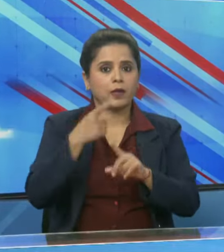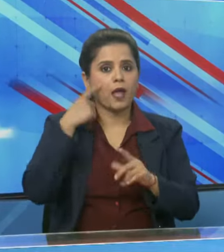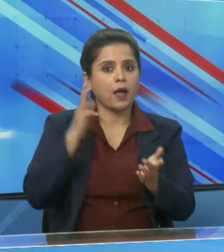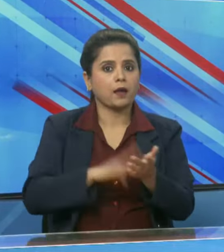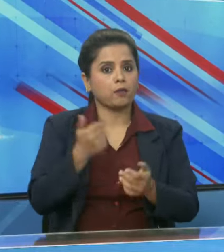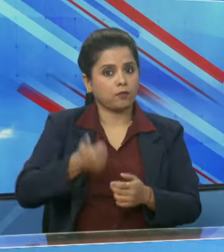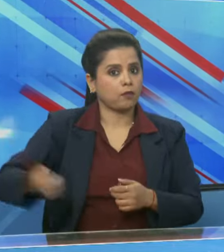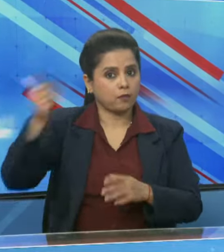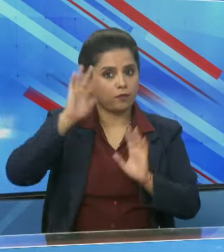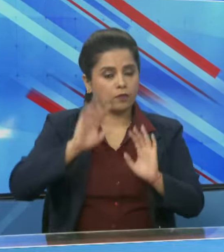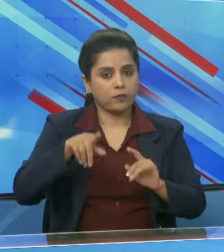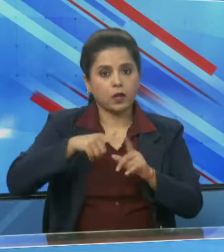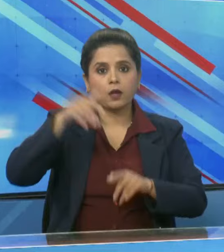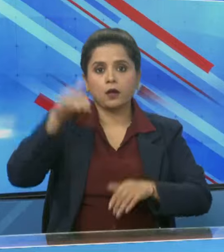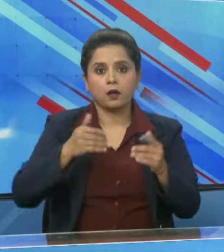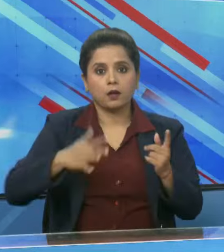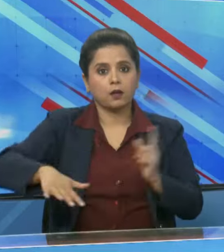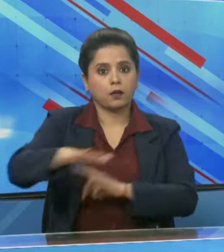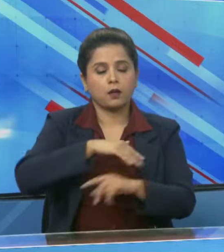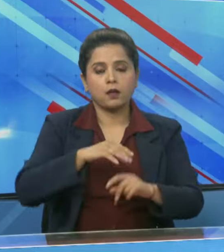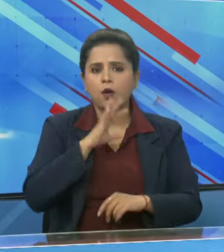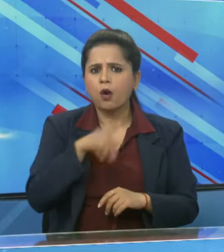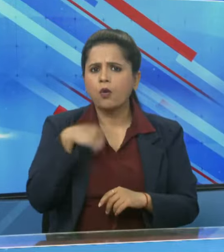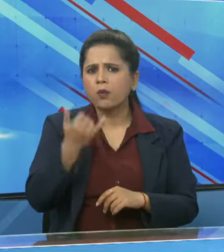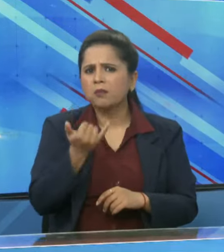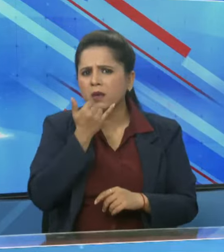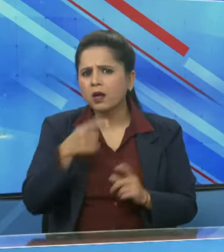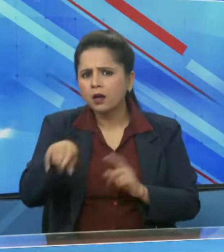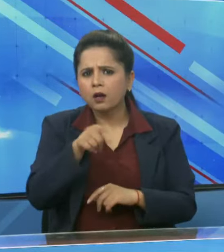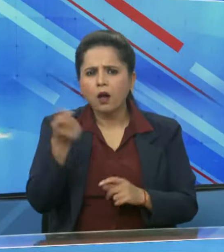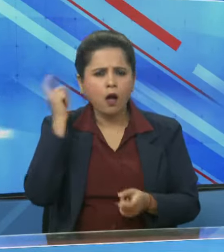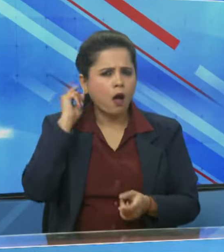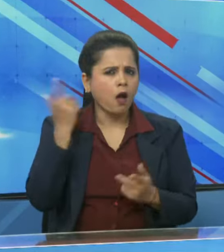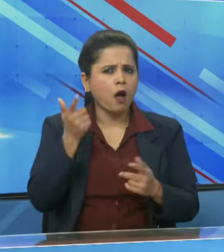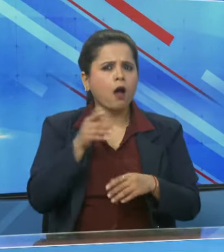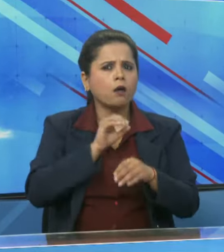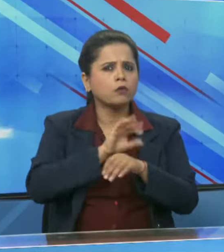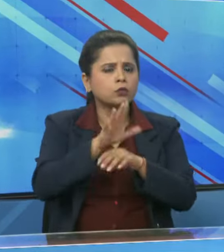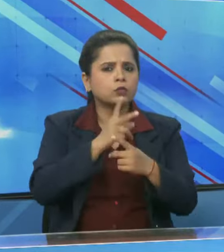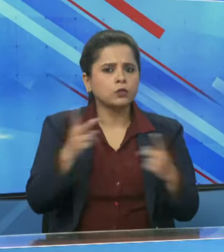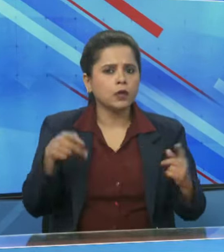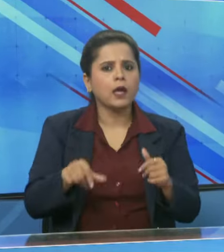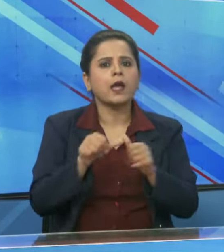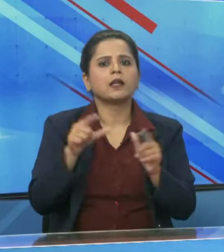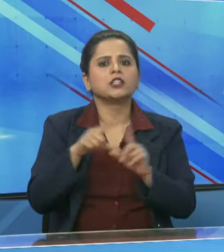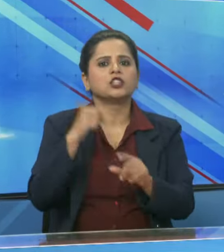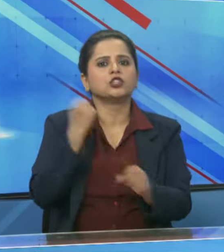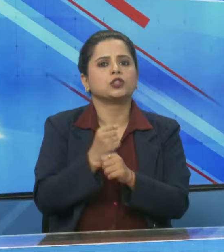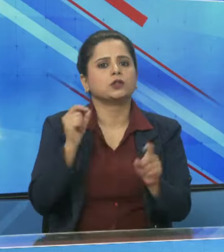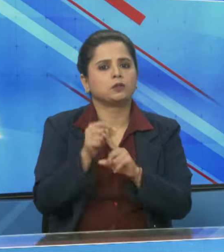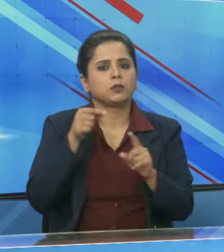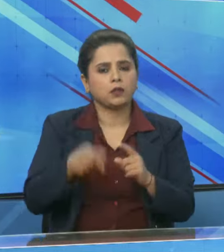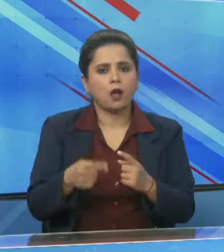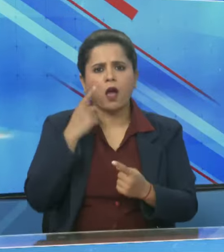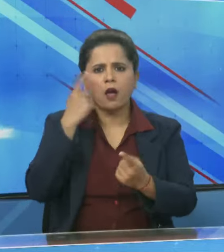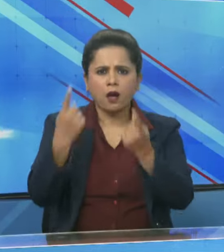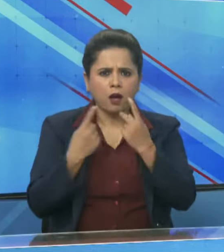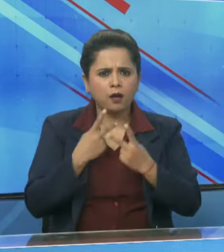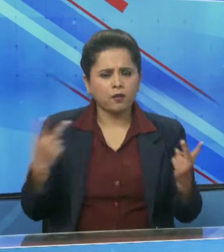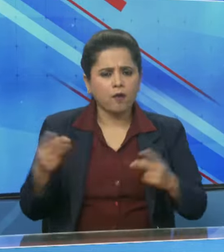हैं। उन्होंने इस चुनावी मौसम में असली दोषियों और उनकी मंशा को उजागर करने के लिए एडीजीपी स्तर पर जाँच की मांग की